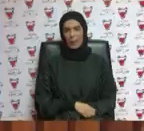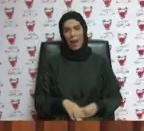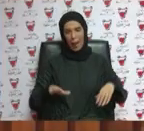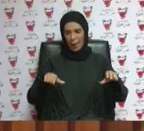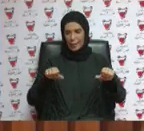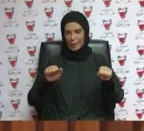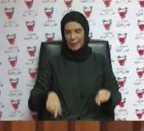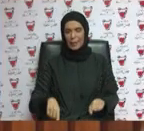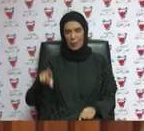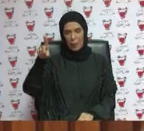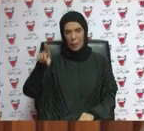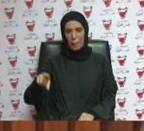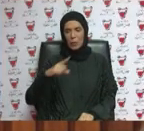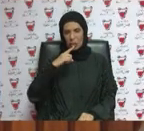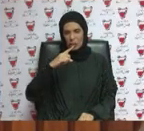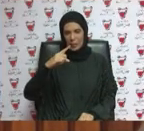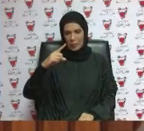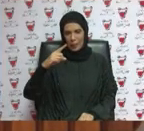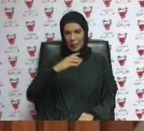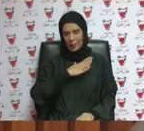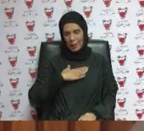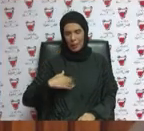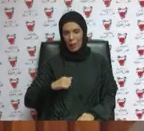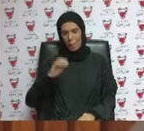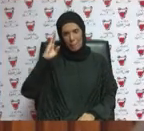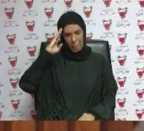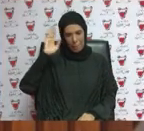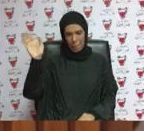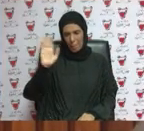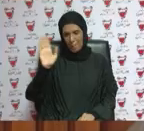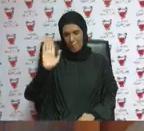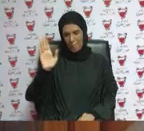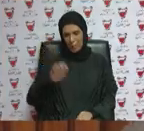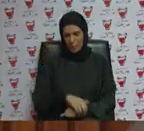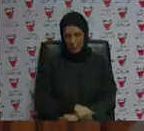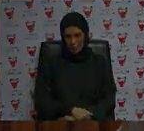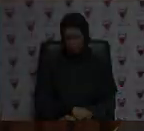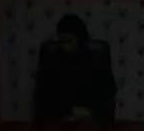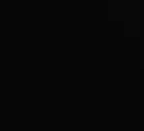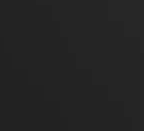الجلسة اليوم، وإن شاء الله السلامة للجميع، وإلى اللقاء إن شاء الله في الجلسة القادمة.